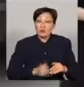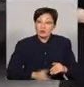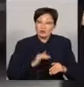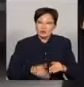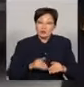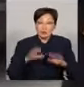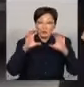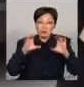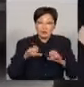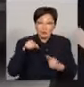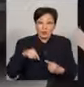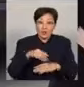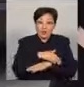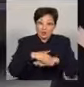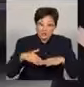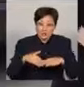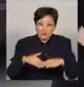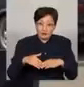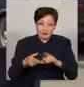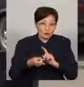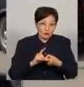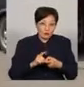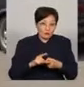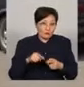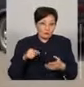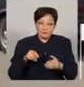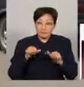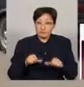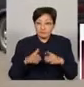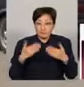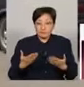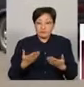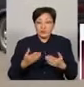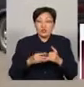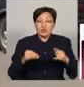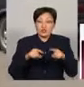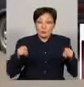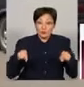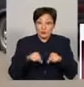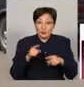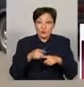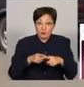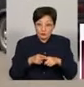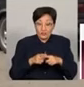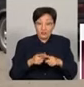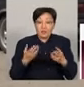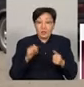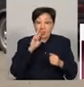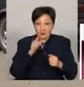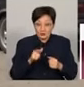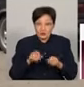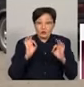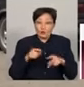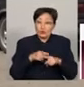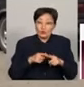soñ zañ boyunşa köşe jasauğa qaqısı joq mıs. Jer telimdi bölgen kezde kişkene qateliktir ketti dep oylayım. Дұрыс